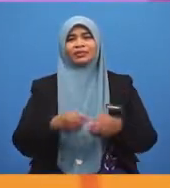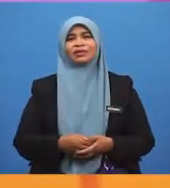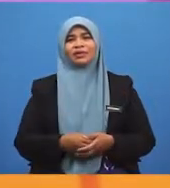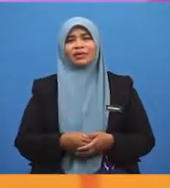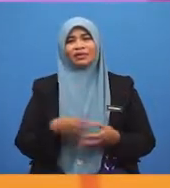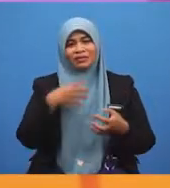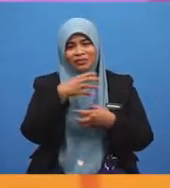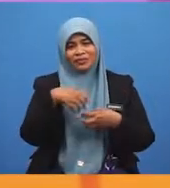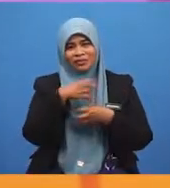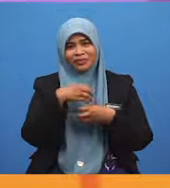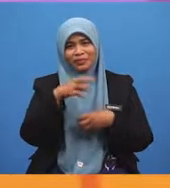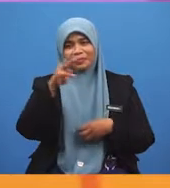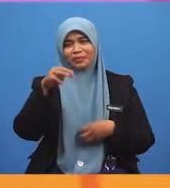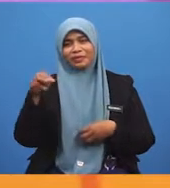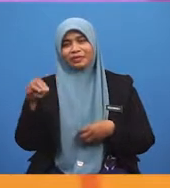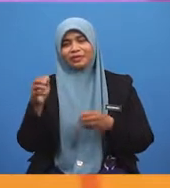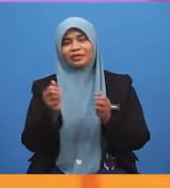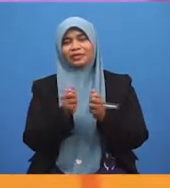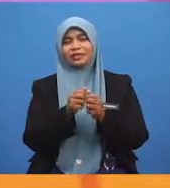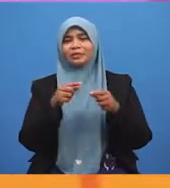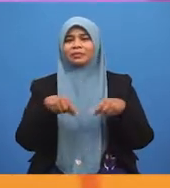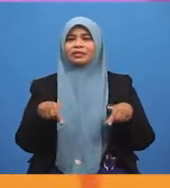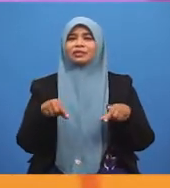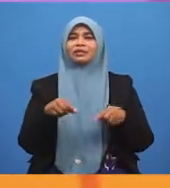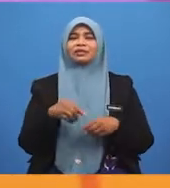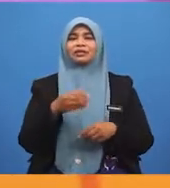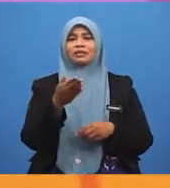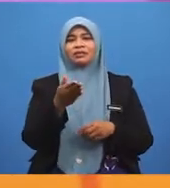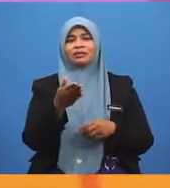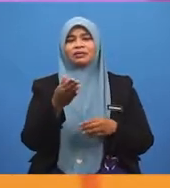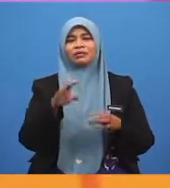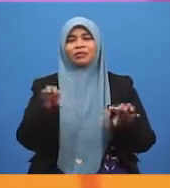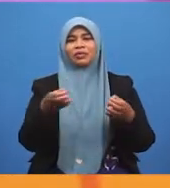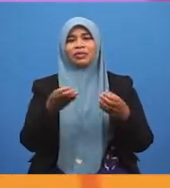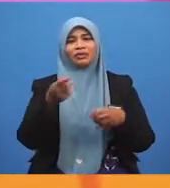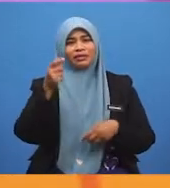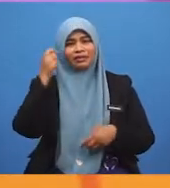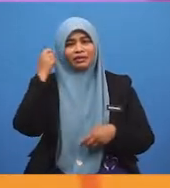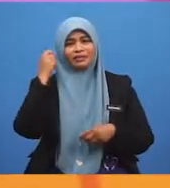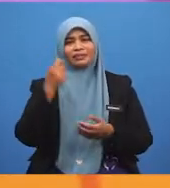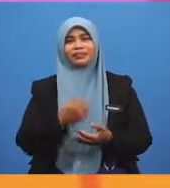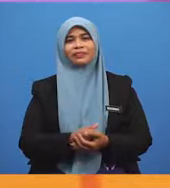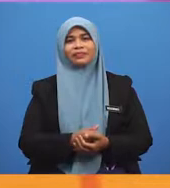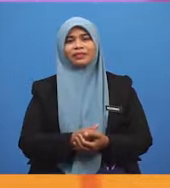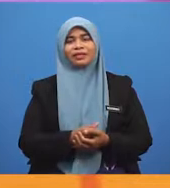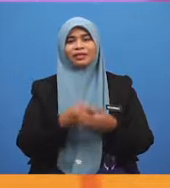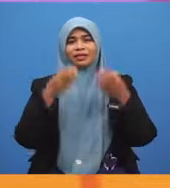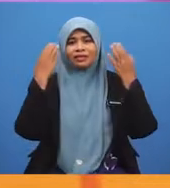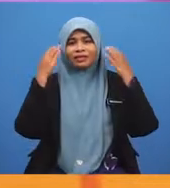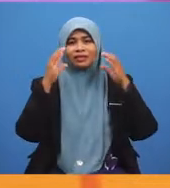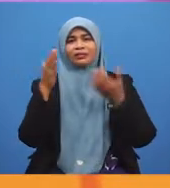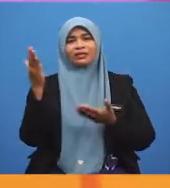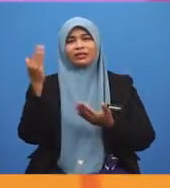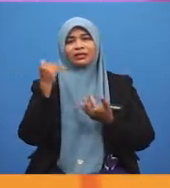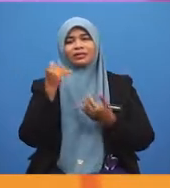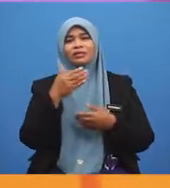Wah, seronok tak murid-murid dengan pergerakan yang kamu lakukan sebentar tadi? Cikgu Red harap